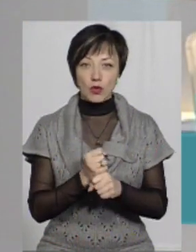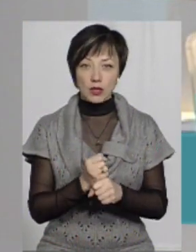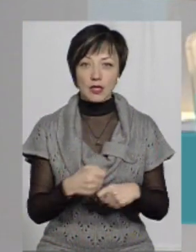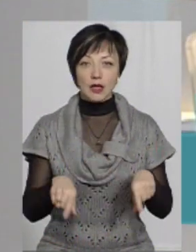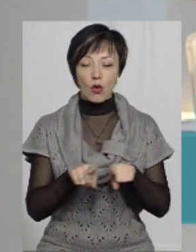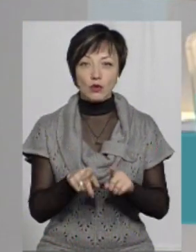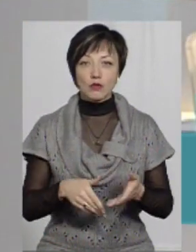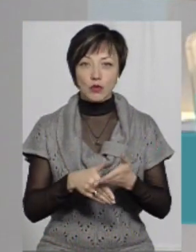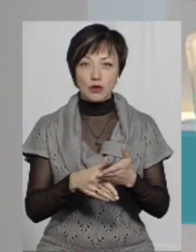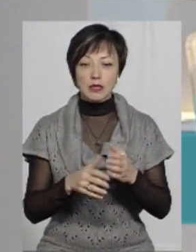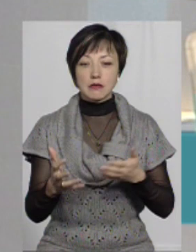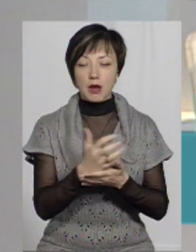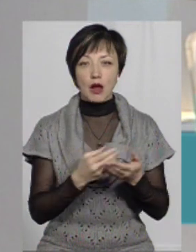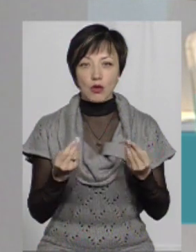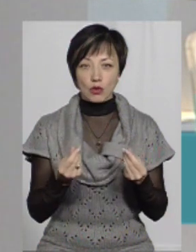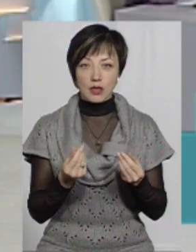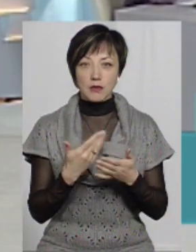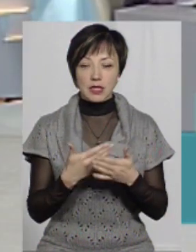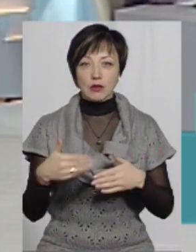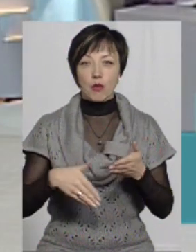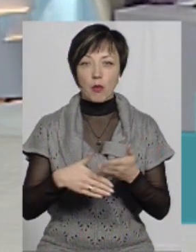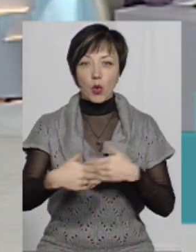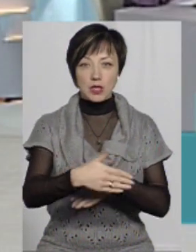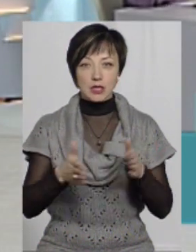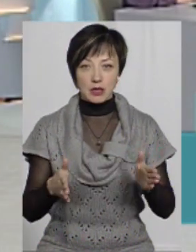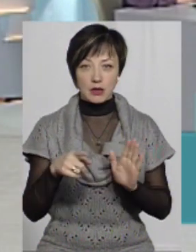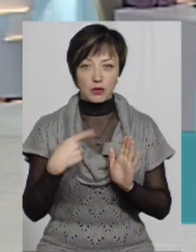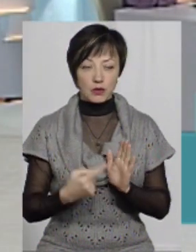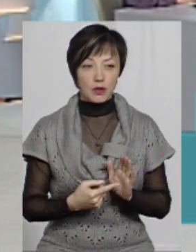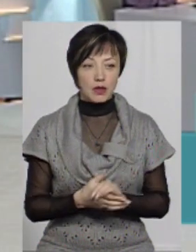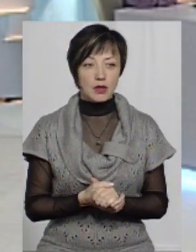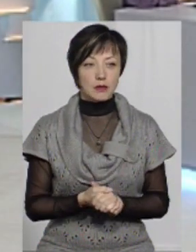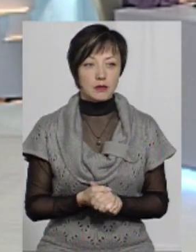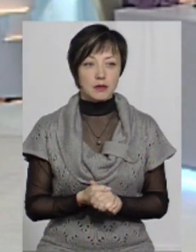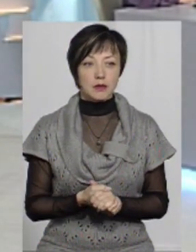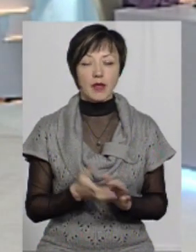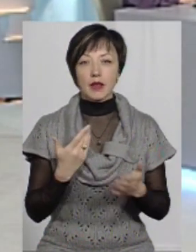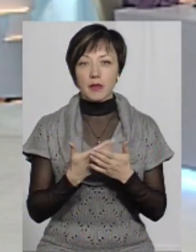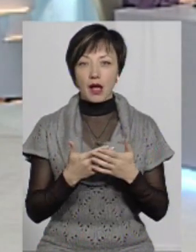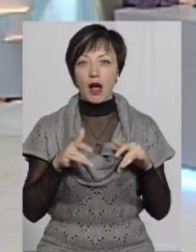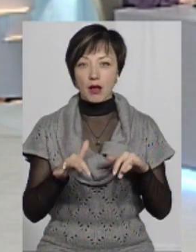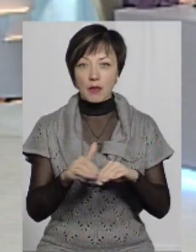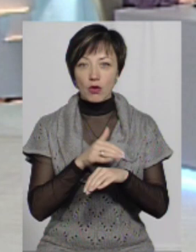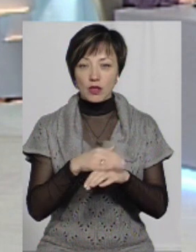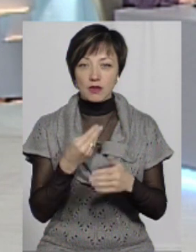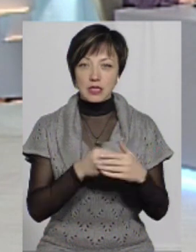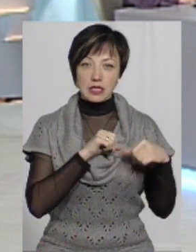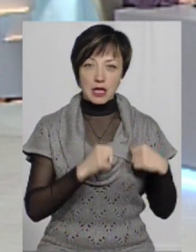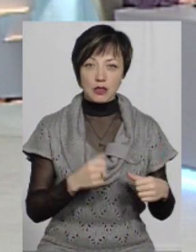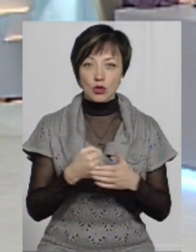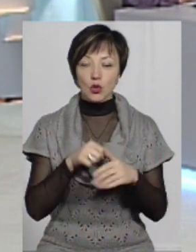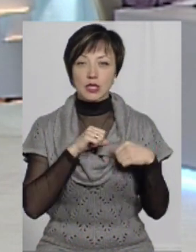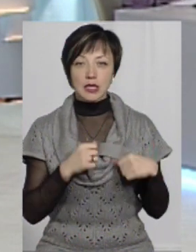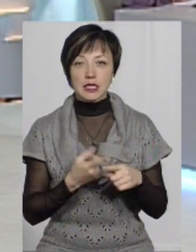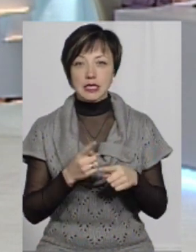саме до такого способу збирання коштів, як от за допомогою скриньок? Наприклад, в акції благодійного фонду «Серце до